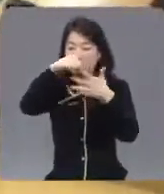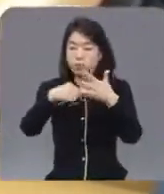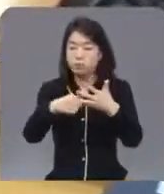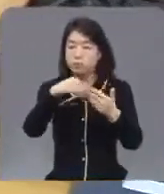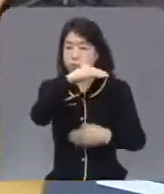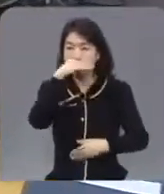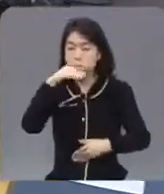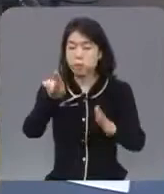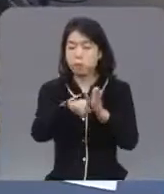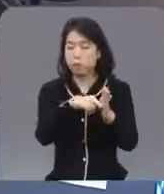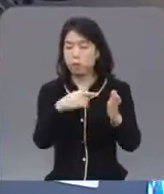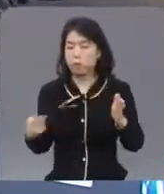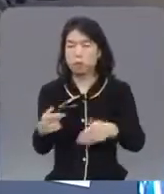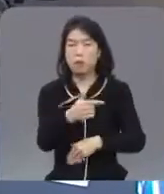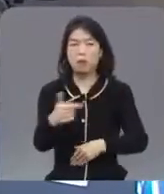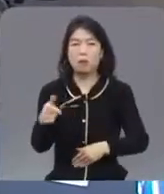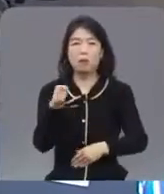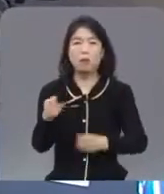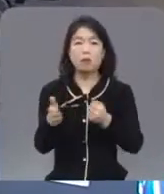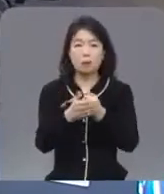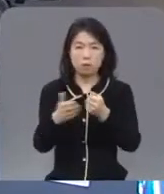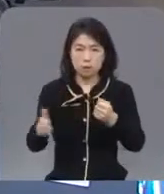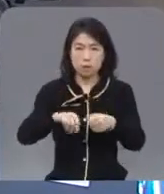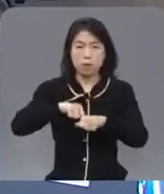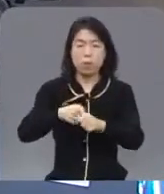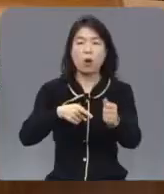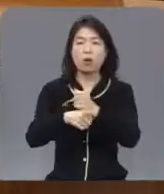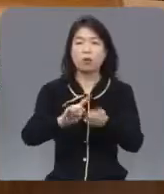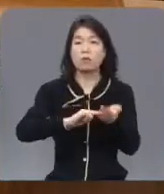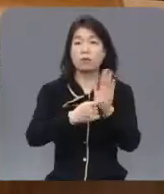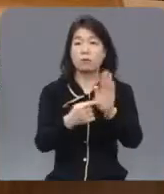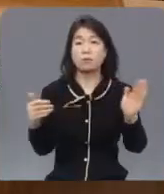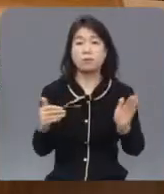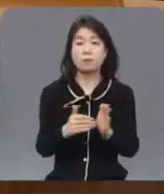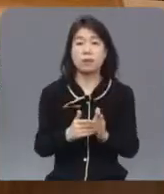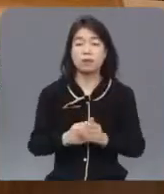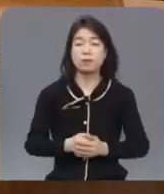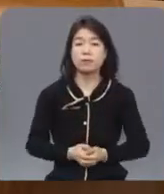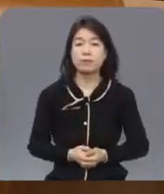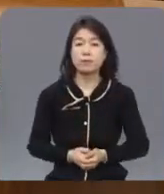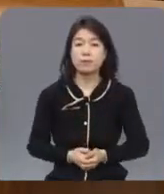신뢰가 크게 훼손됐다 며 양형의 이유를 밝혔습니다